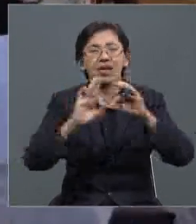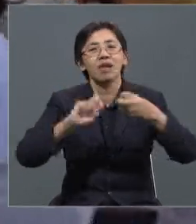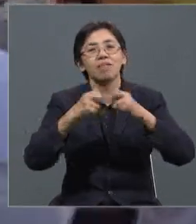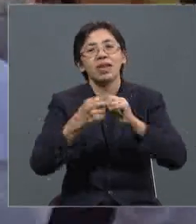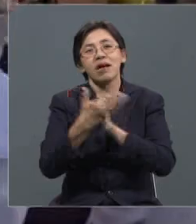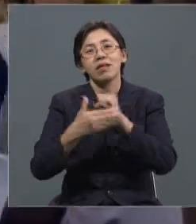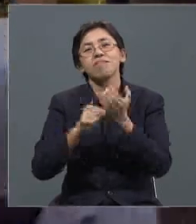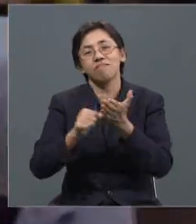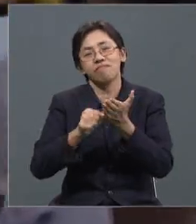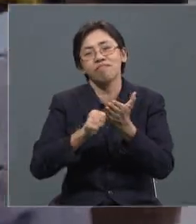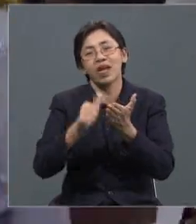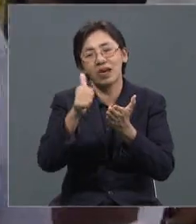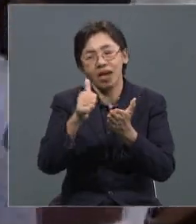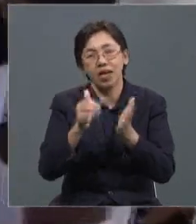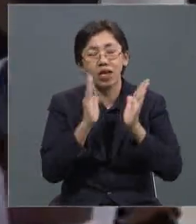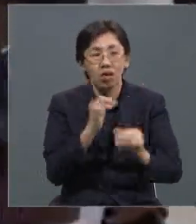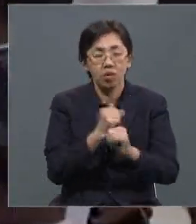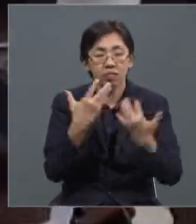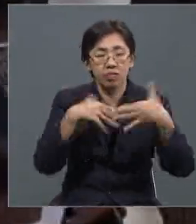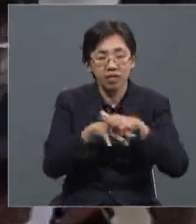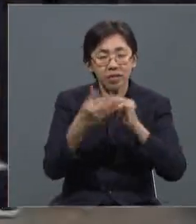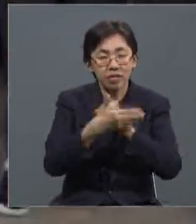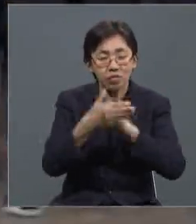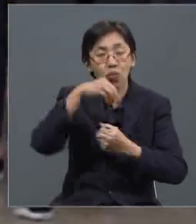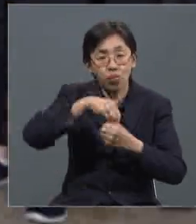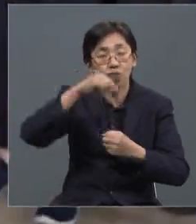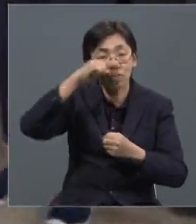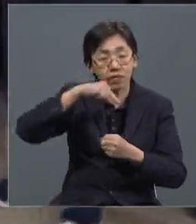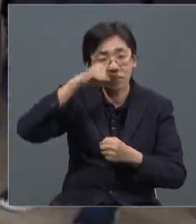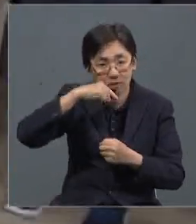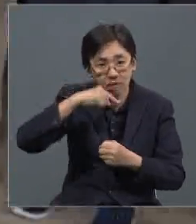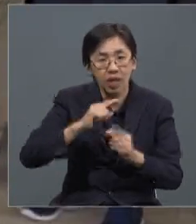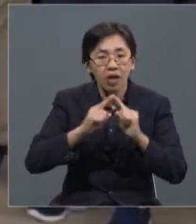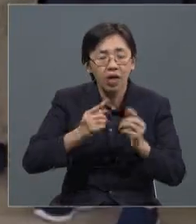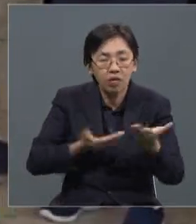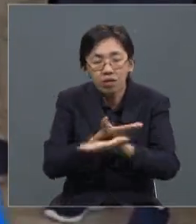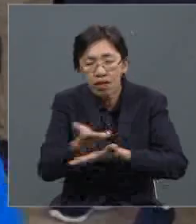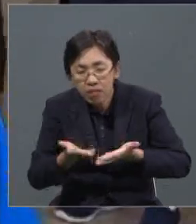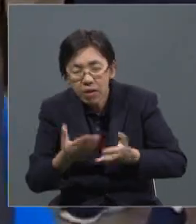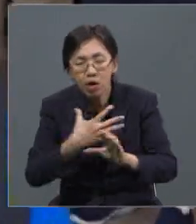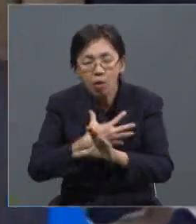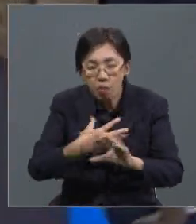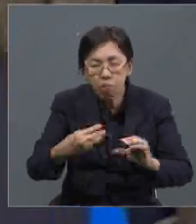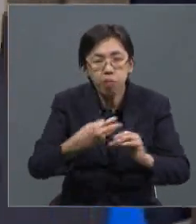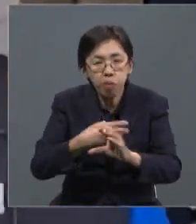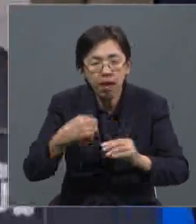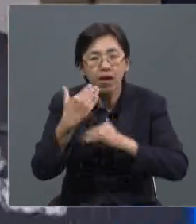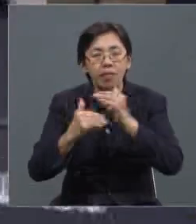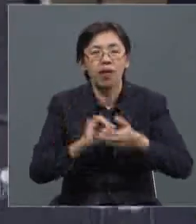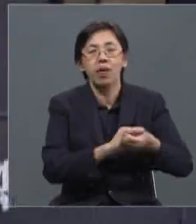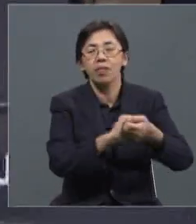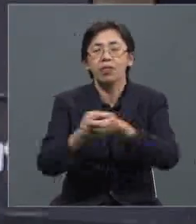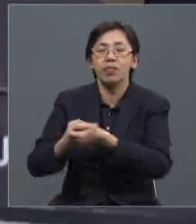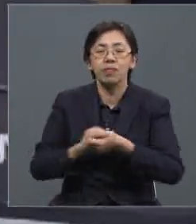ายาเสพติดโดยเจ้าหน้าที่ประสานงานยาเสพติดประจำประเทศไทยได้มีโอกาสแลกเปลี่ยนเรียนรู้และพัฒนาความสัมพันธ์ระหว่